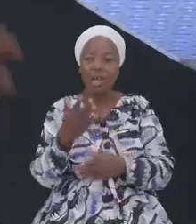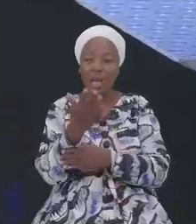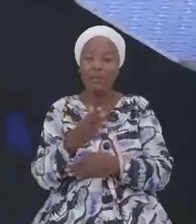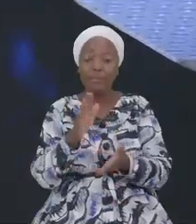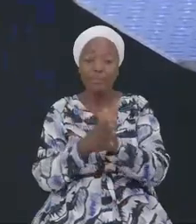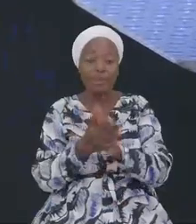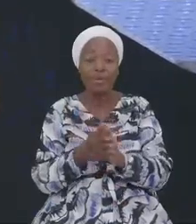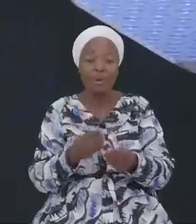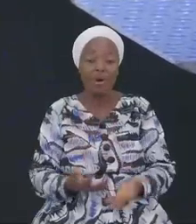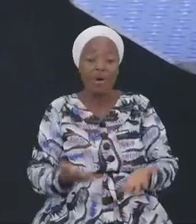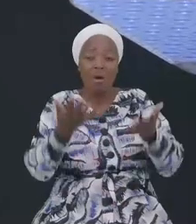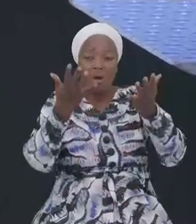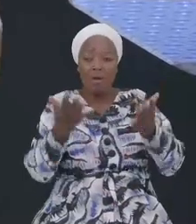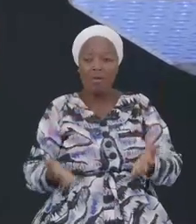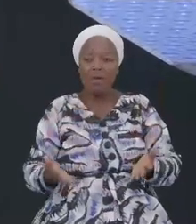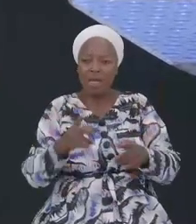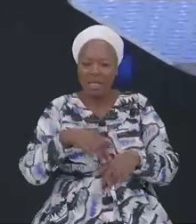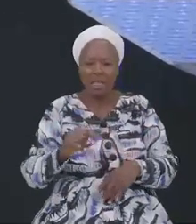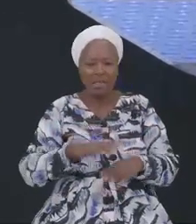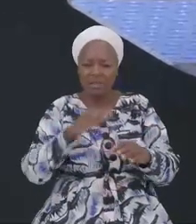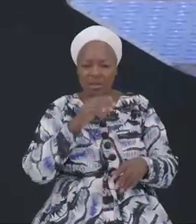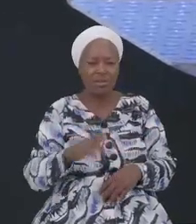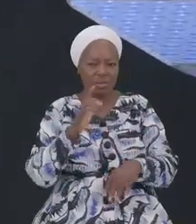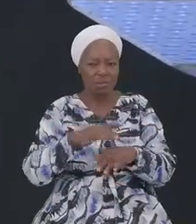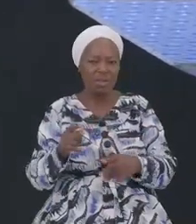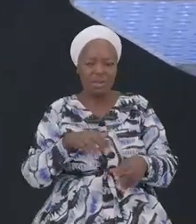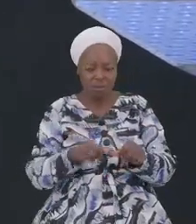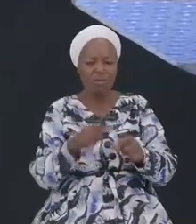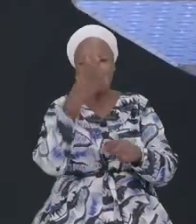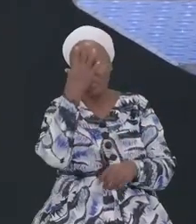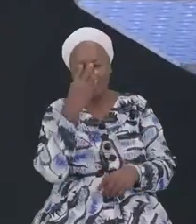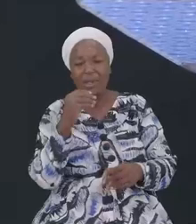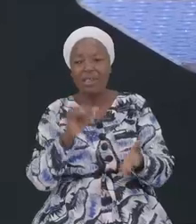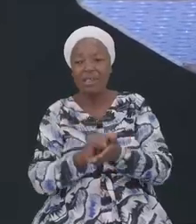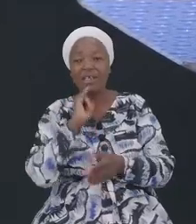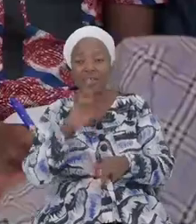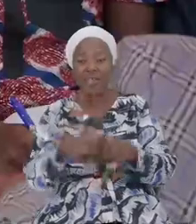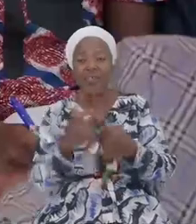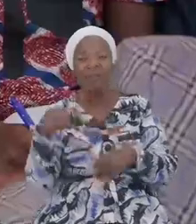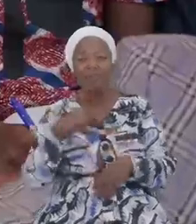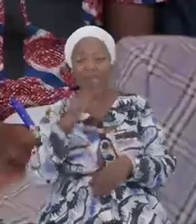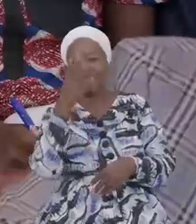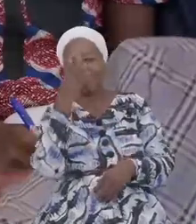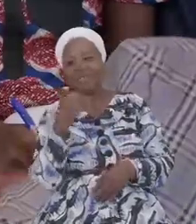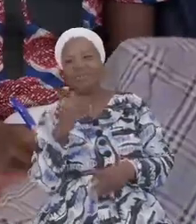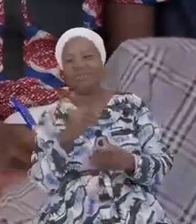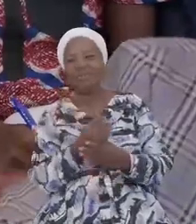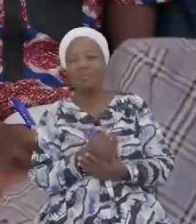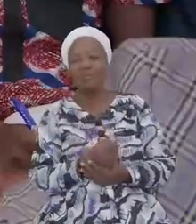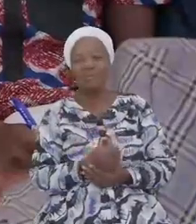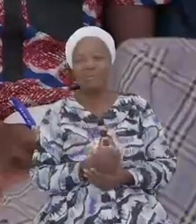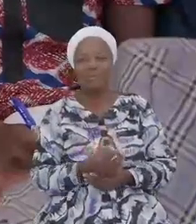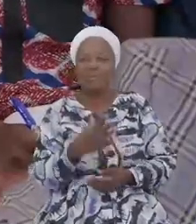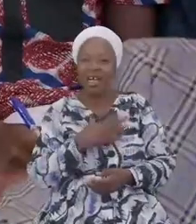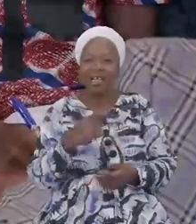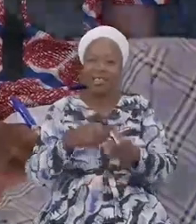devinrent lourdes dans leurs mains. Ces soldats, ils ont continué à dormir. C'est comme ça tes ennemis continuent de dormir. L'ange